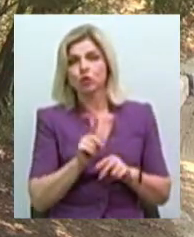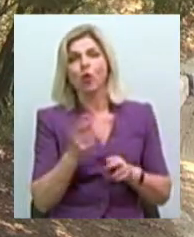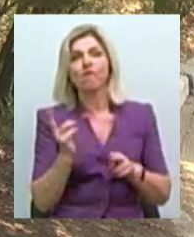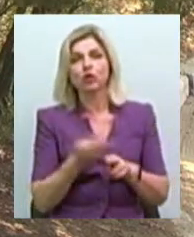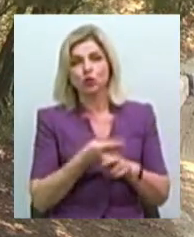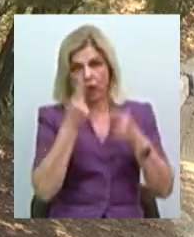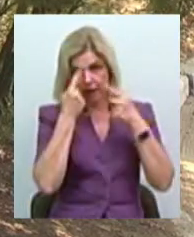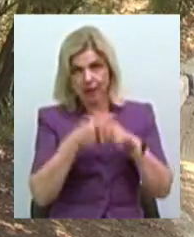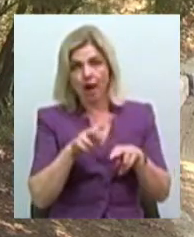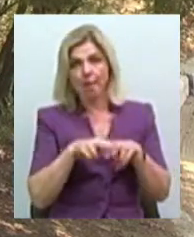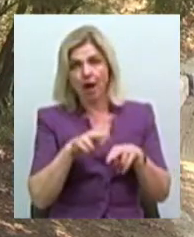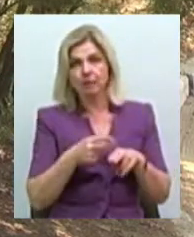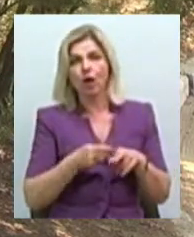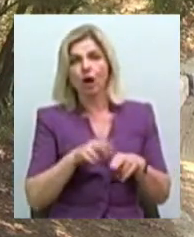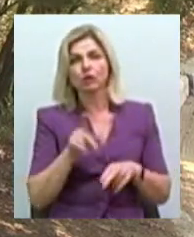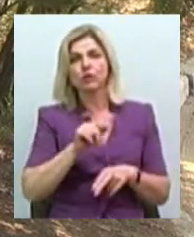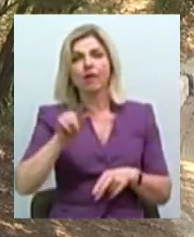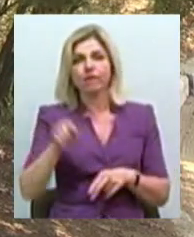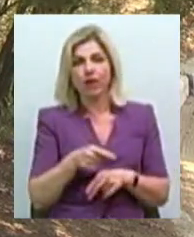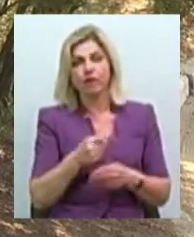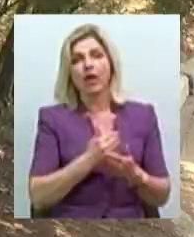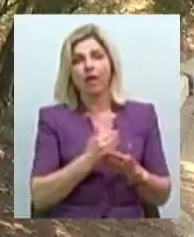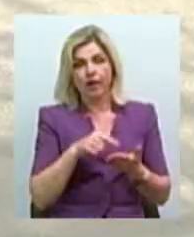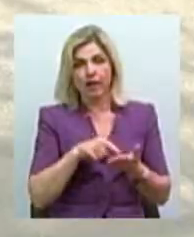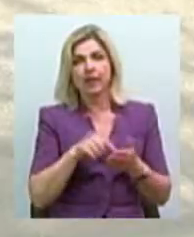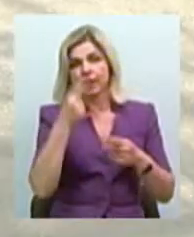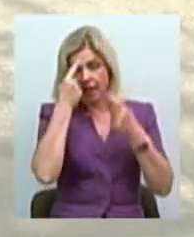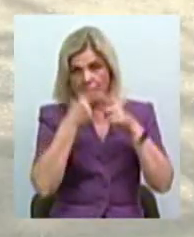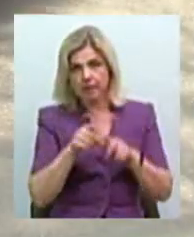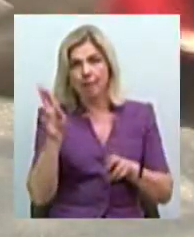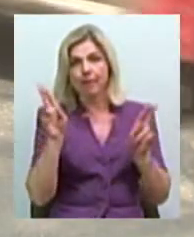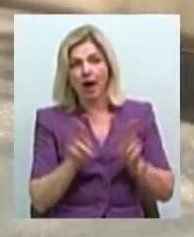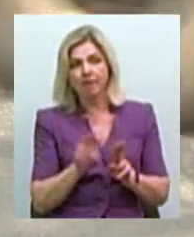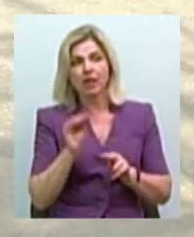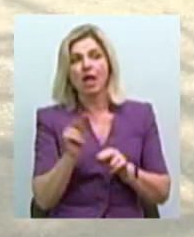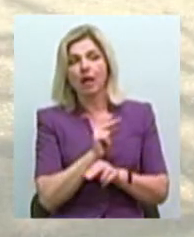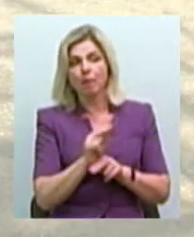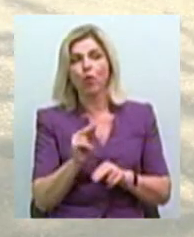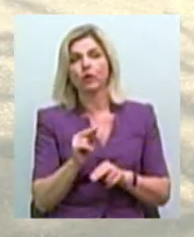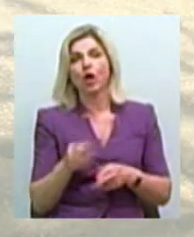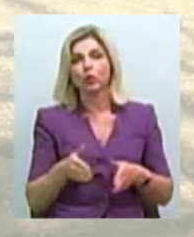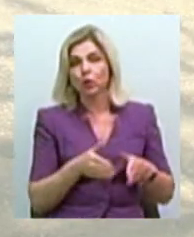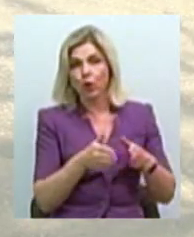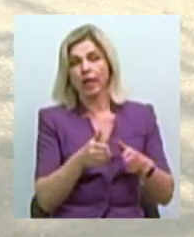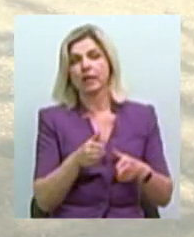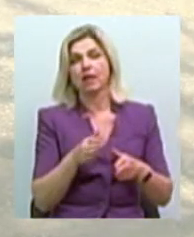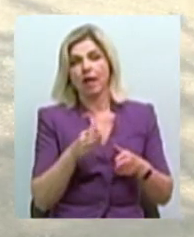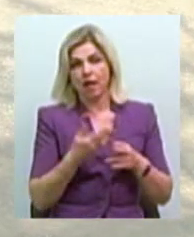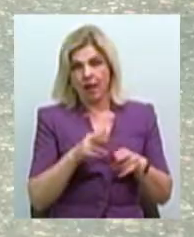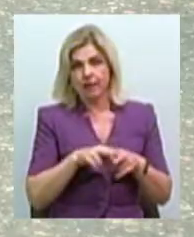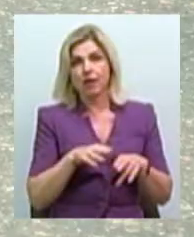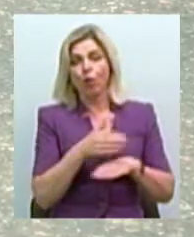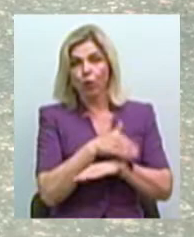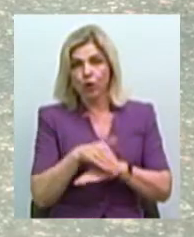паспорту, який за вимогою вище згаданих технічних правил ремонту і утримання вулиць та доріг населених пунктів, повинна